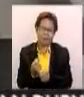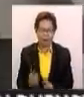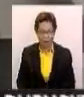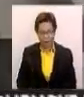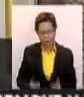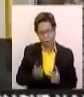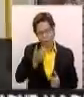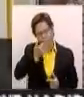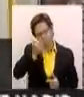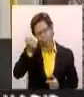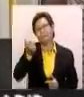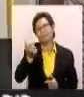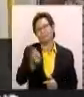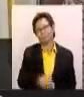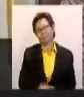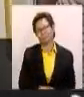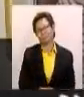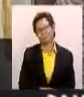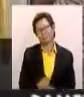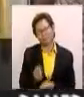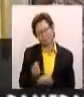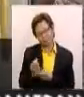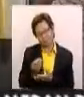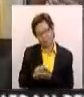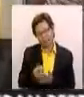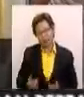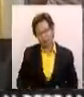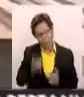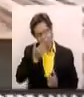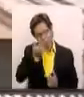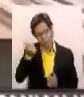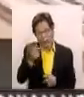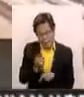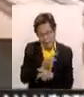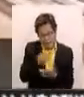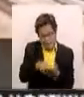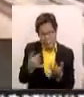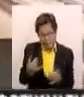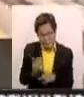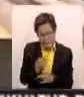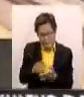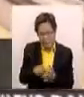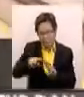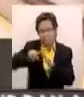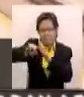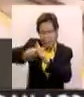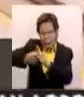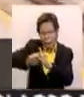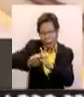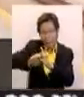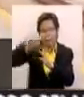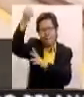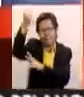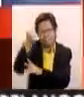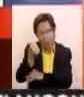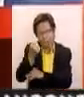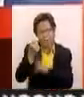hidup lebih sempurna. Kali ini setelah memperkenalkan public transport,